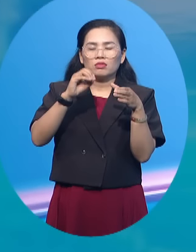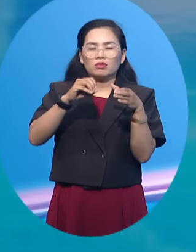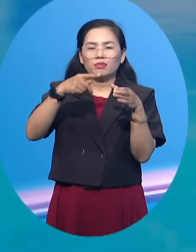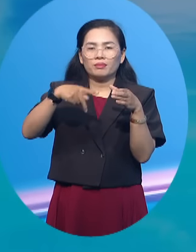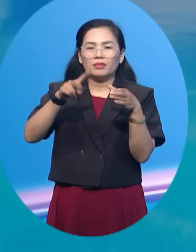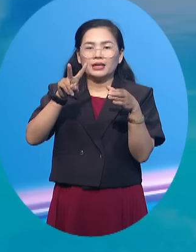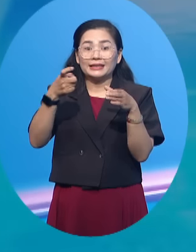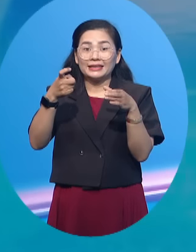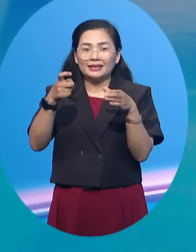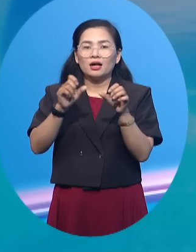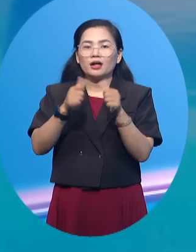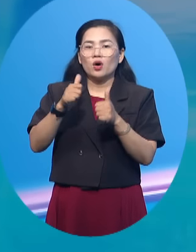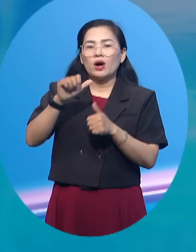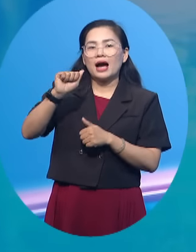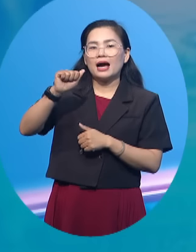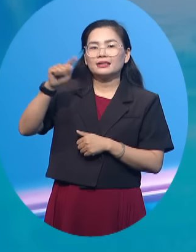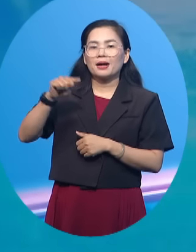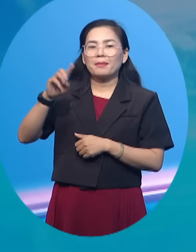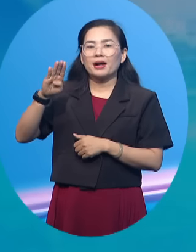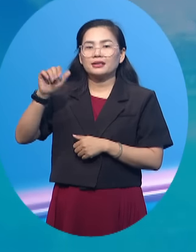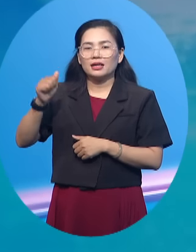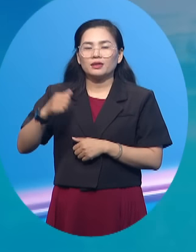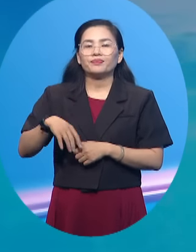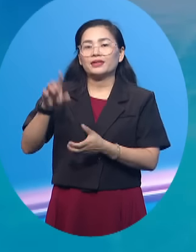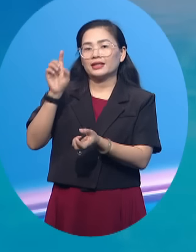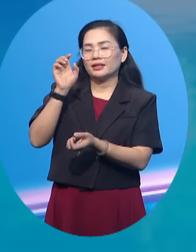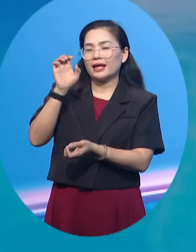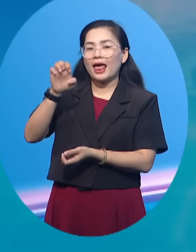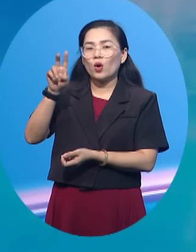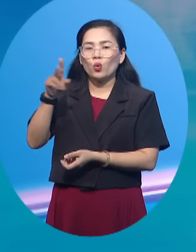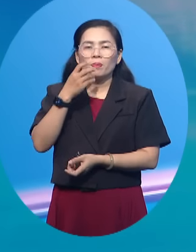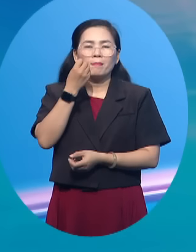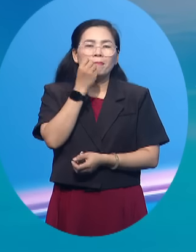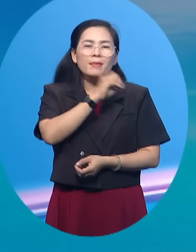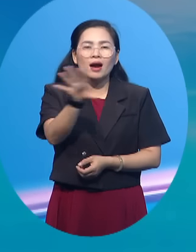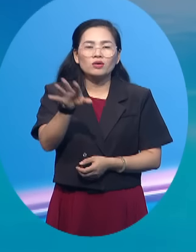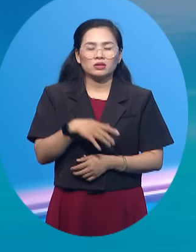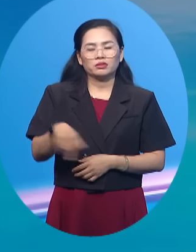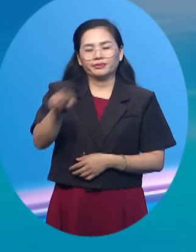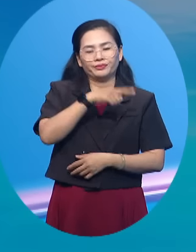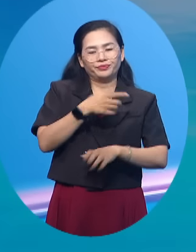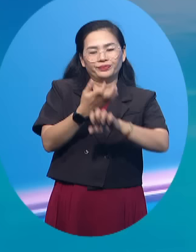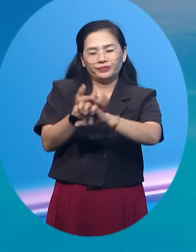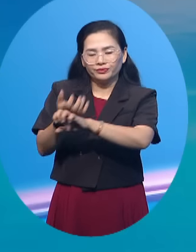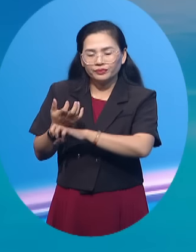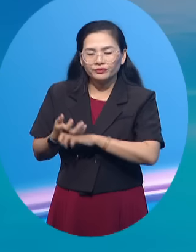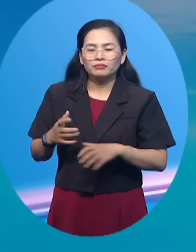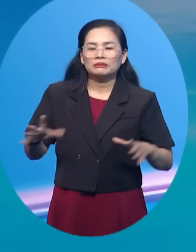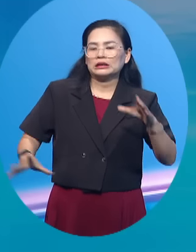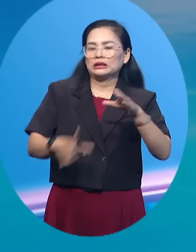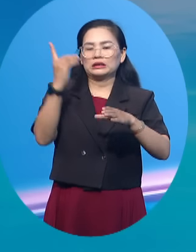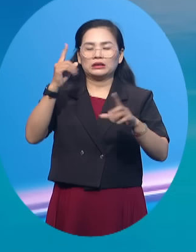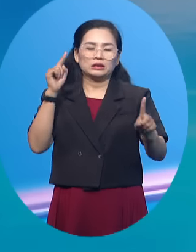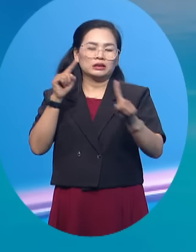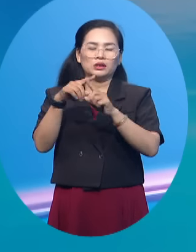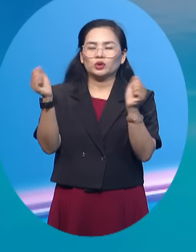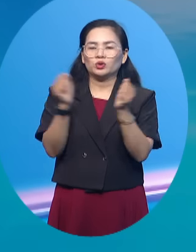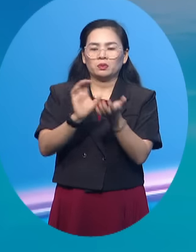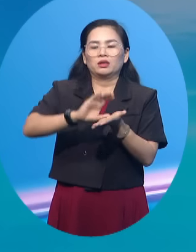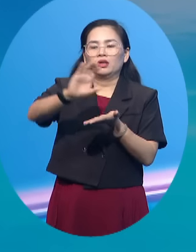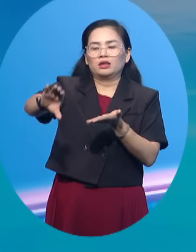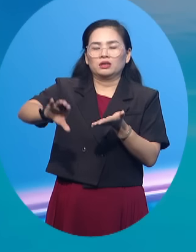Baku, Azerbaijan. Liên minh châu Âu EU hôm qua cho biết các quốc gia tham gia hội nghị vẫn chưa thể nhất trí một mục tiêu chung về mức tài trợ